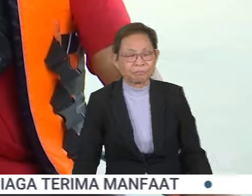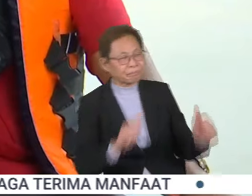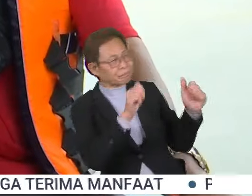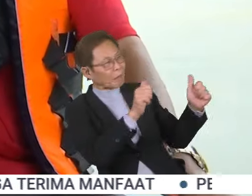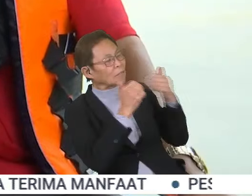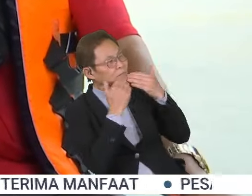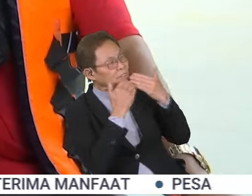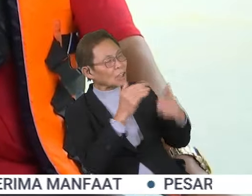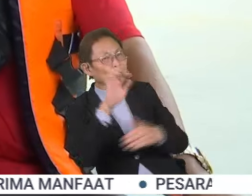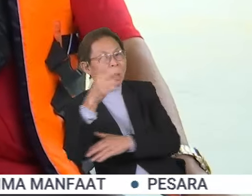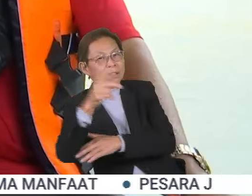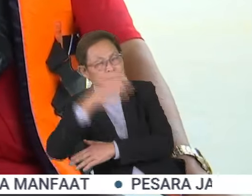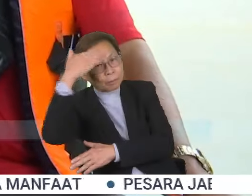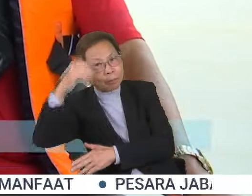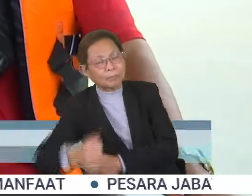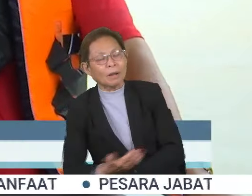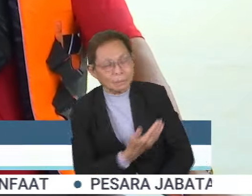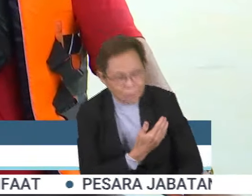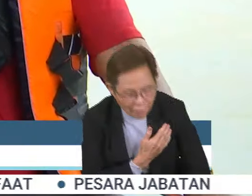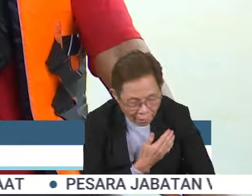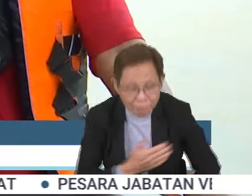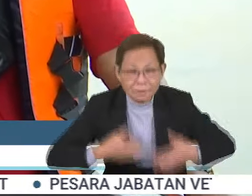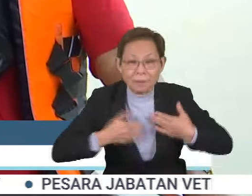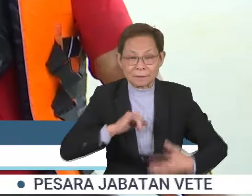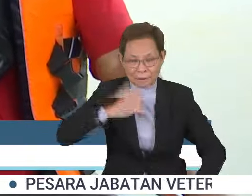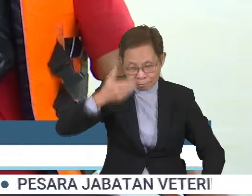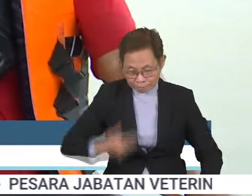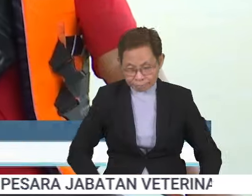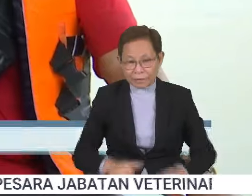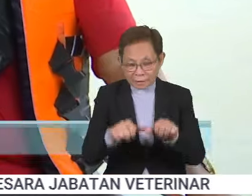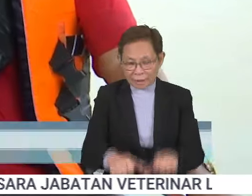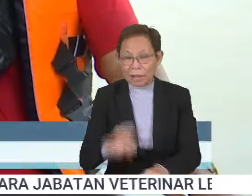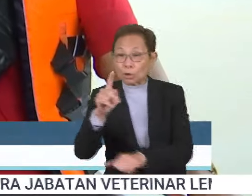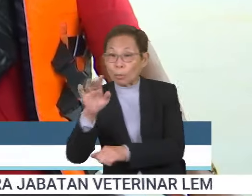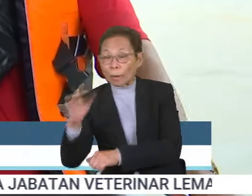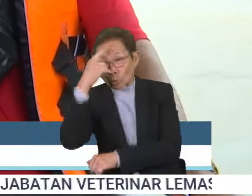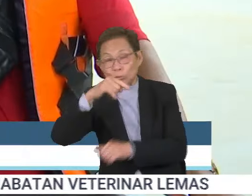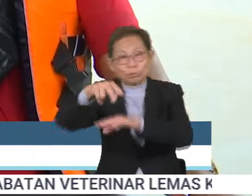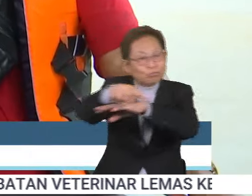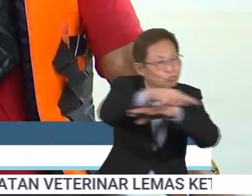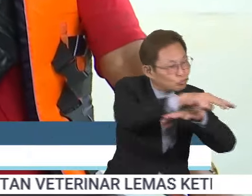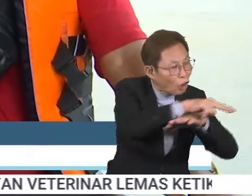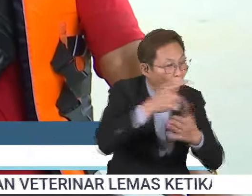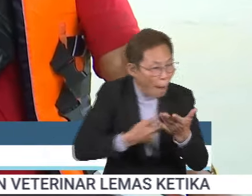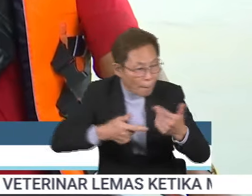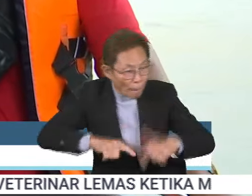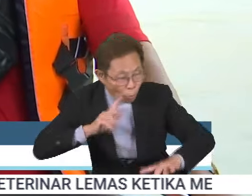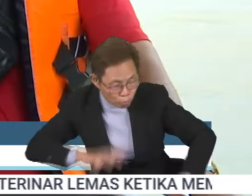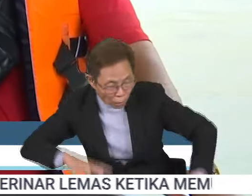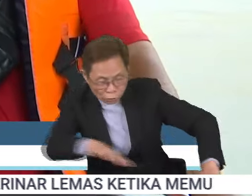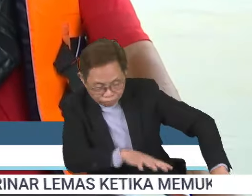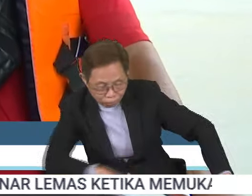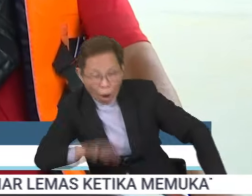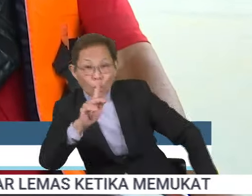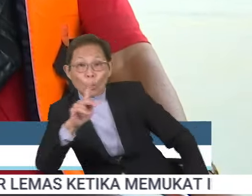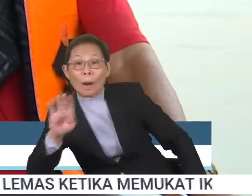Baik, terima kasih Angkat Sapuri. Assalamualaikum dan salam sejahtera. Saya kini masih lagi berada di Kota Baru untuk meninjau keadaan terkini banjir di sekitar